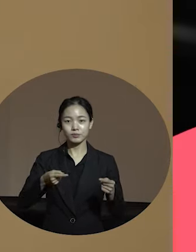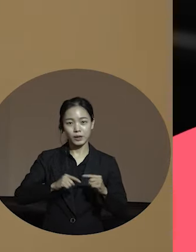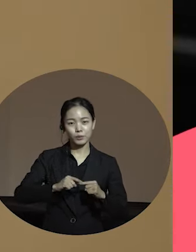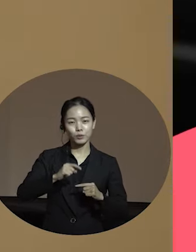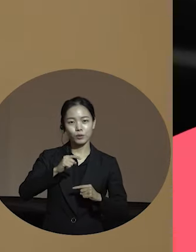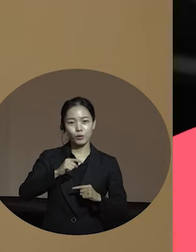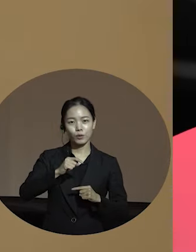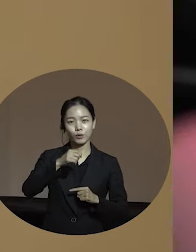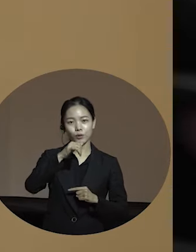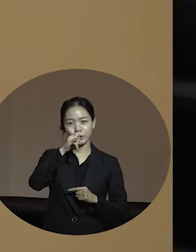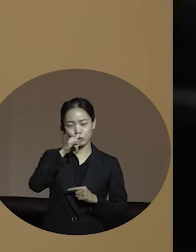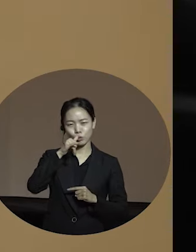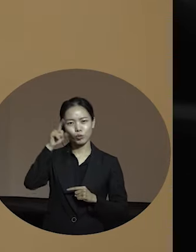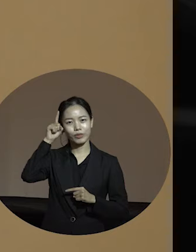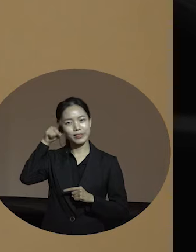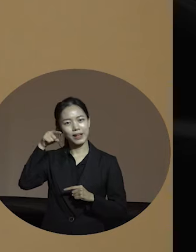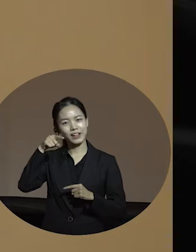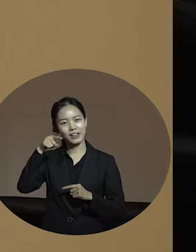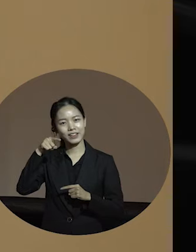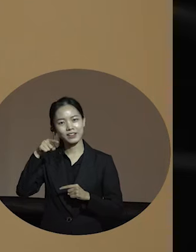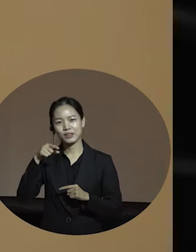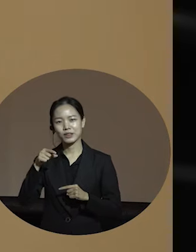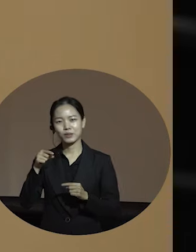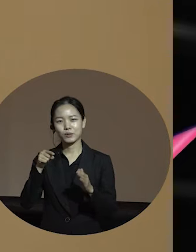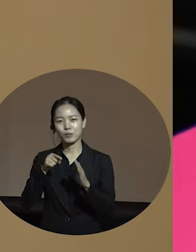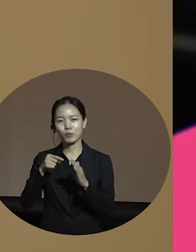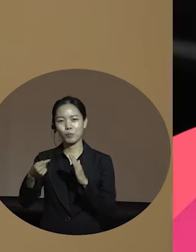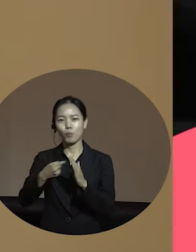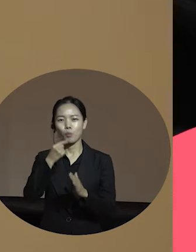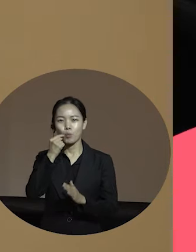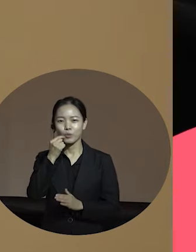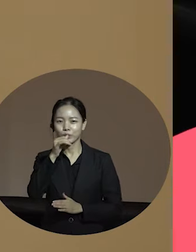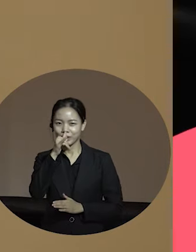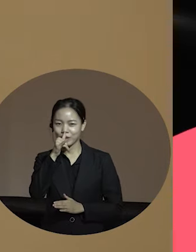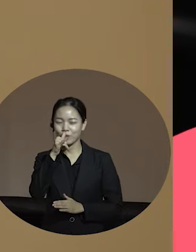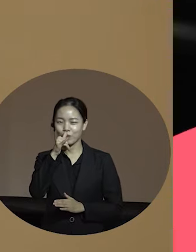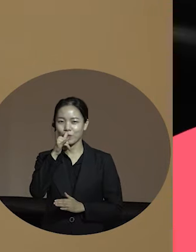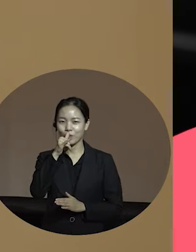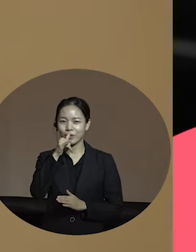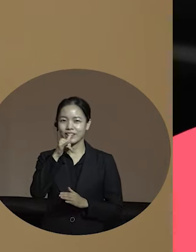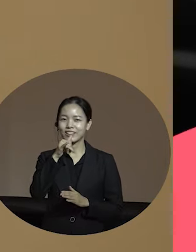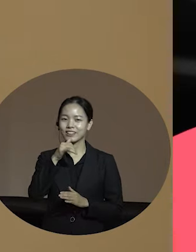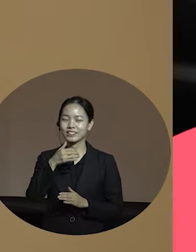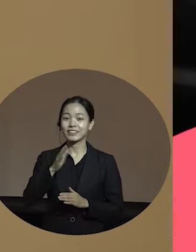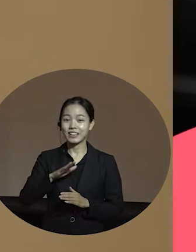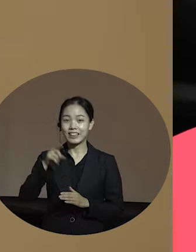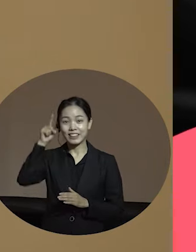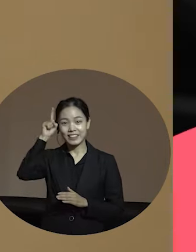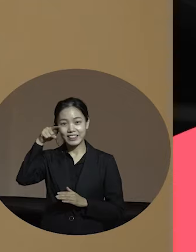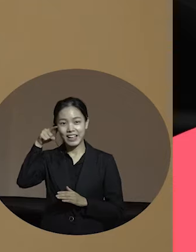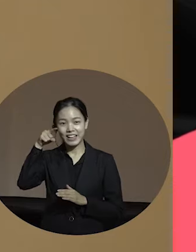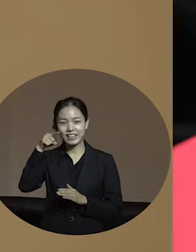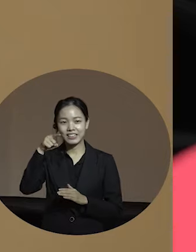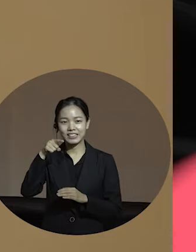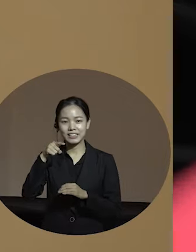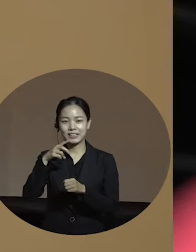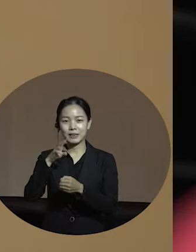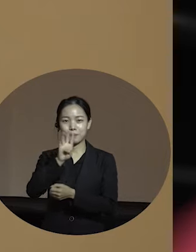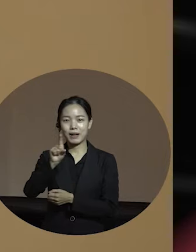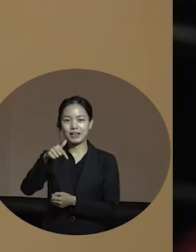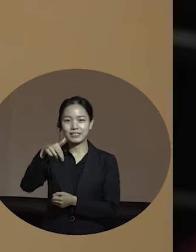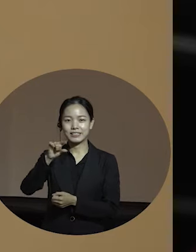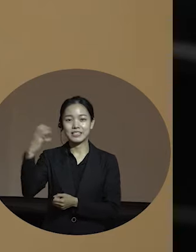계실 텐데요. 내일 발제하시는 분들도 오늘 참석을 해주셨습니다. 케네디 예술센터의 조던